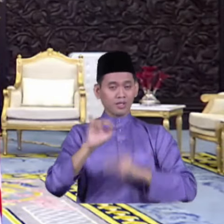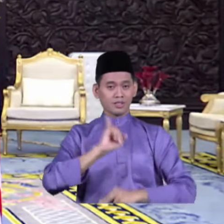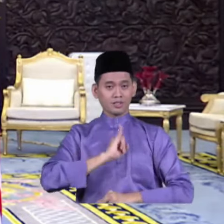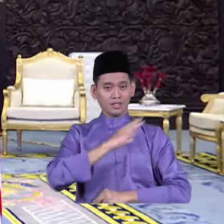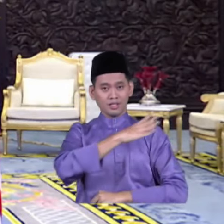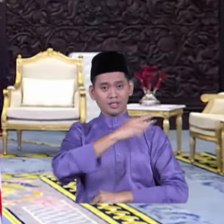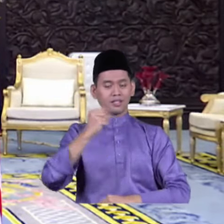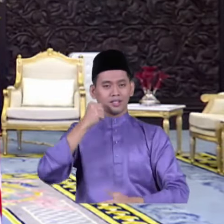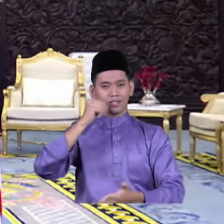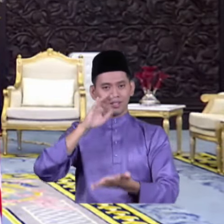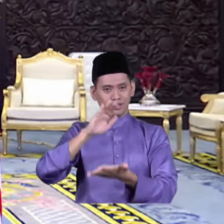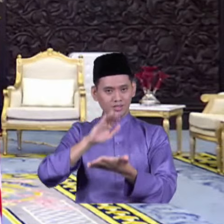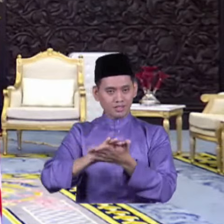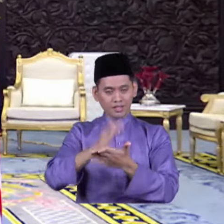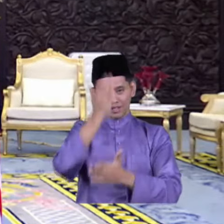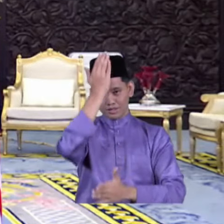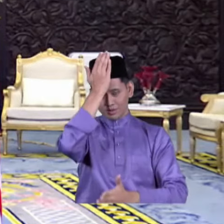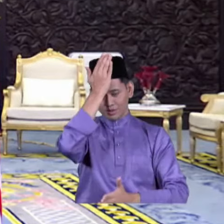pemain